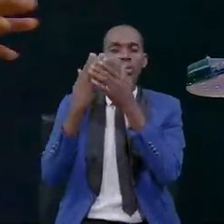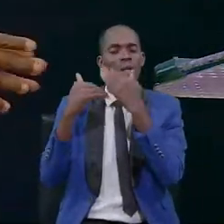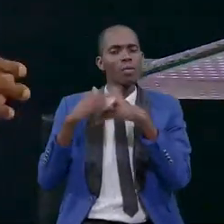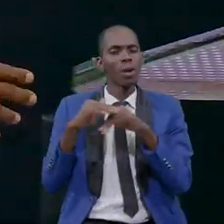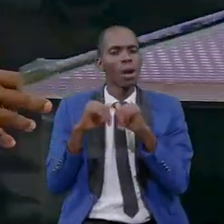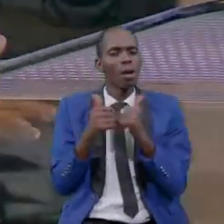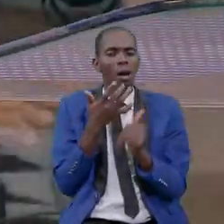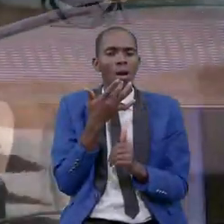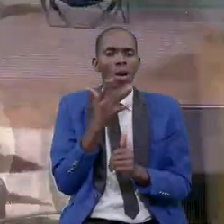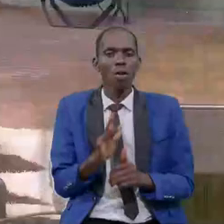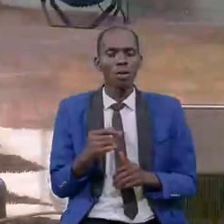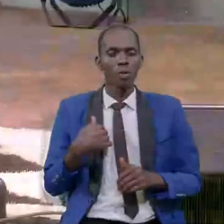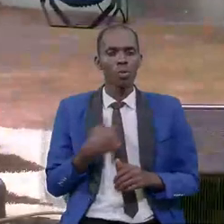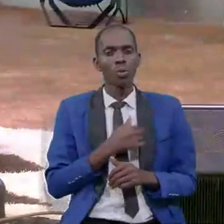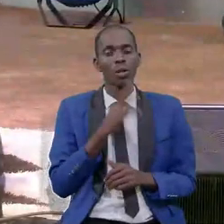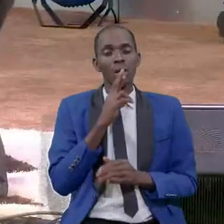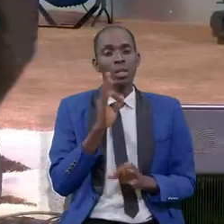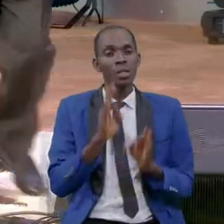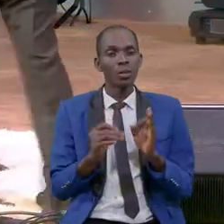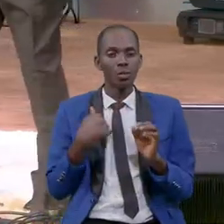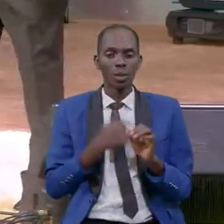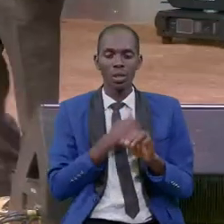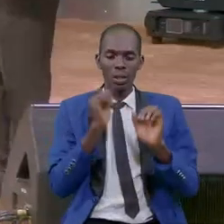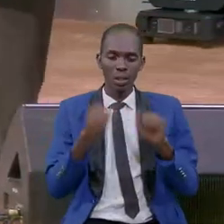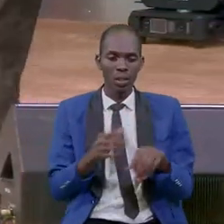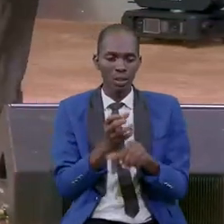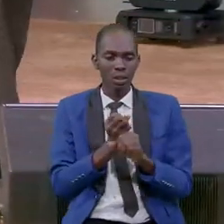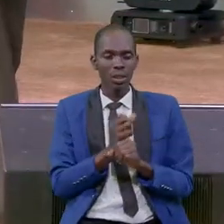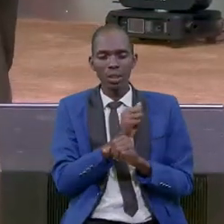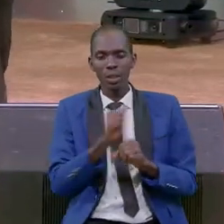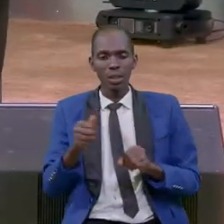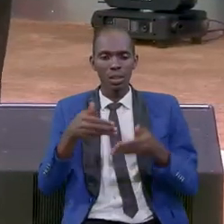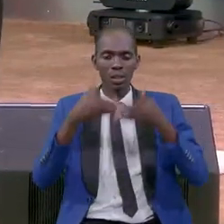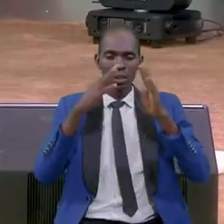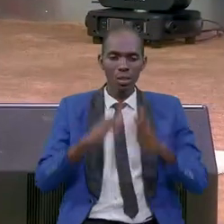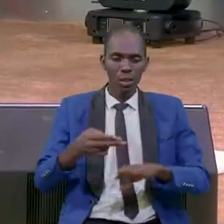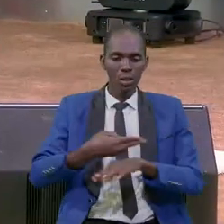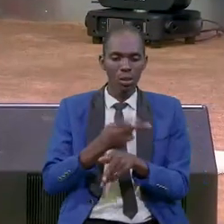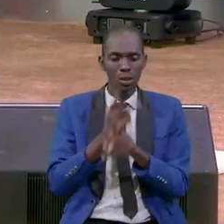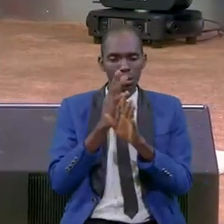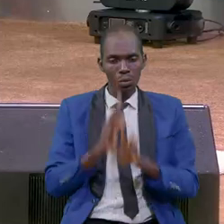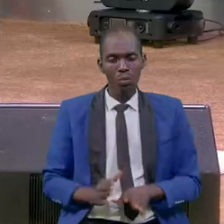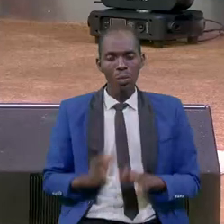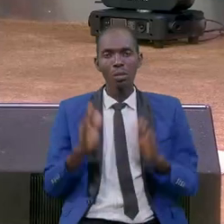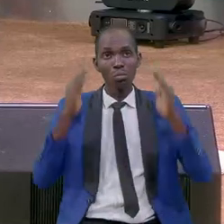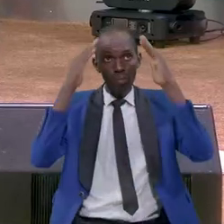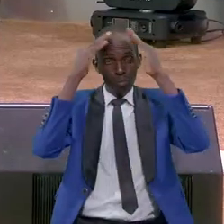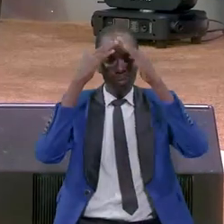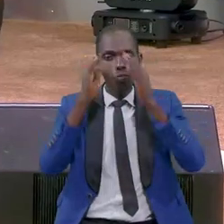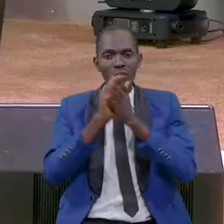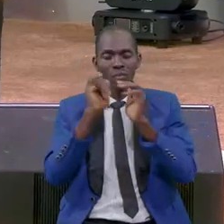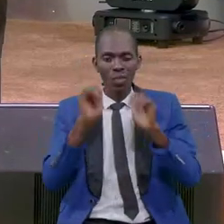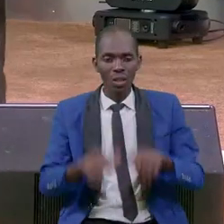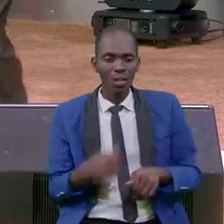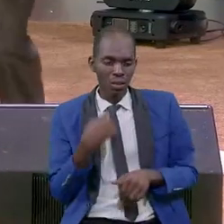avons un dirigeant, un enseignant, un pasteur, un berger qui peut dire, regardez la parole de Dieu, lisons cela